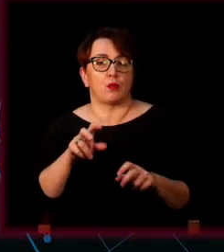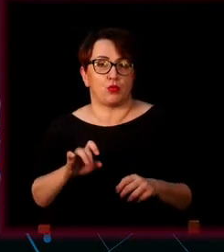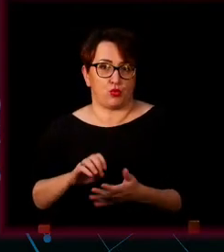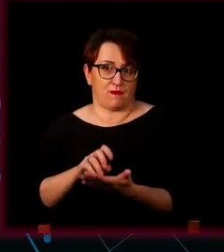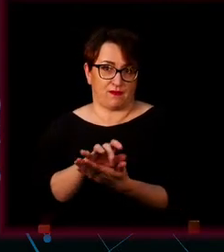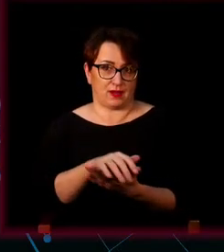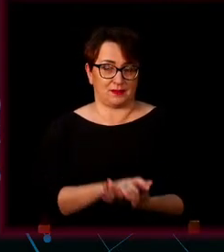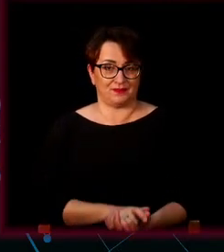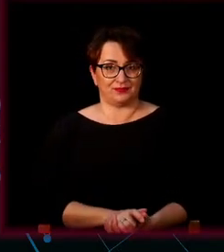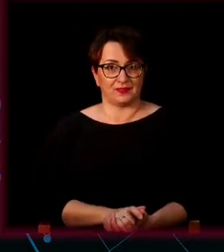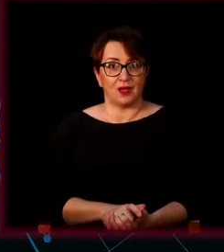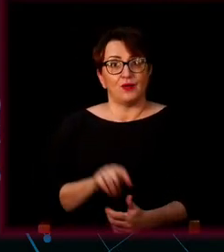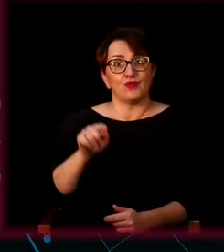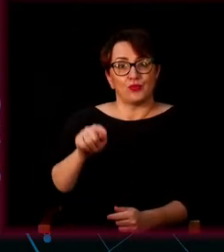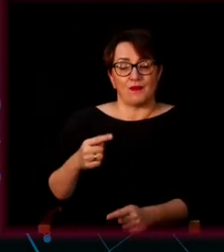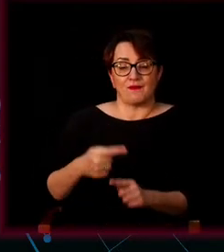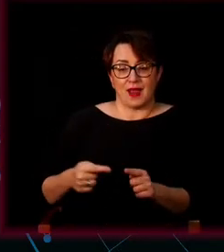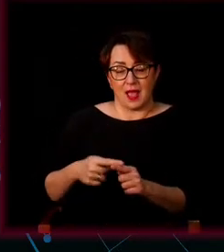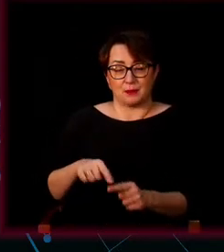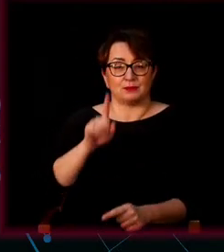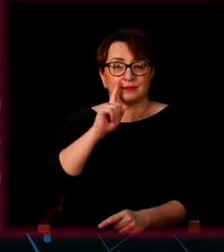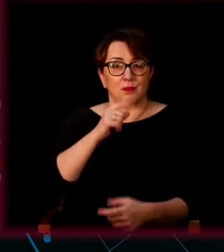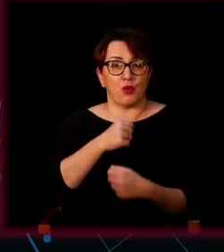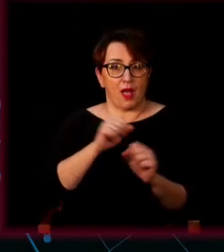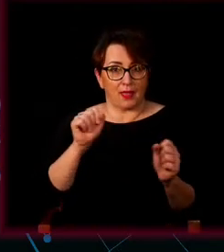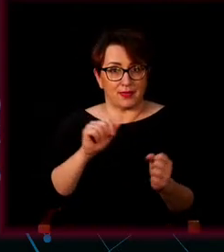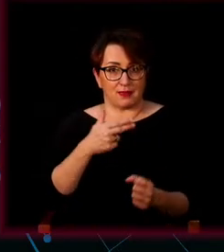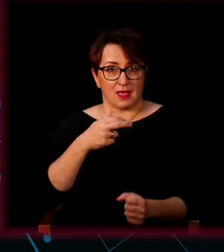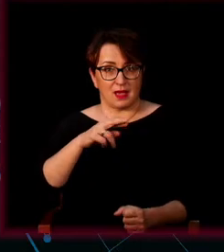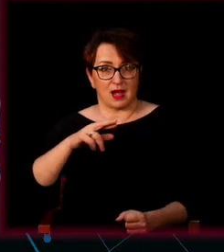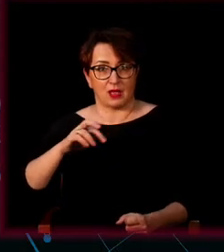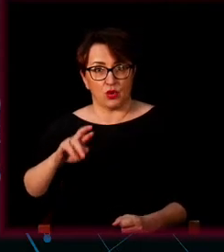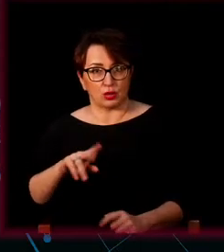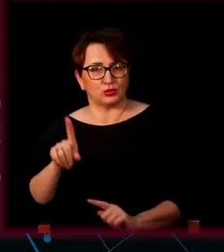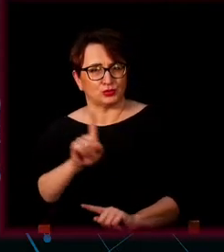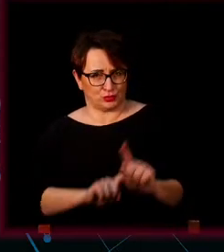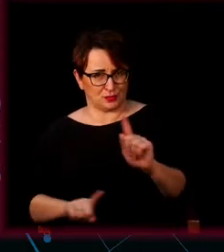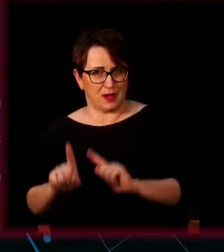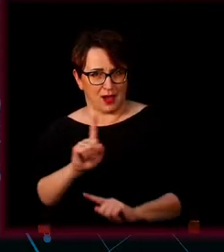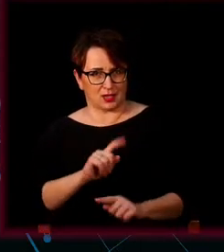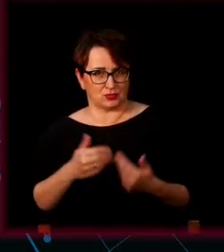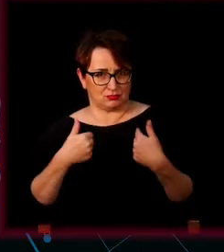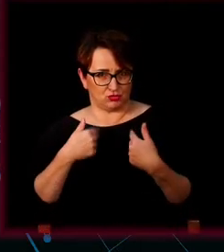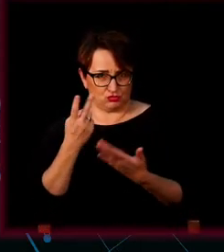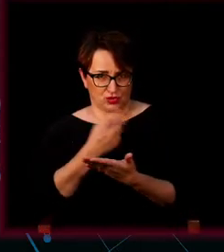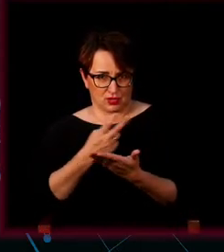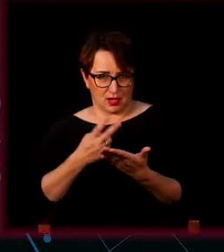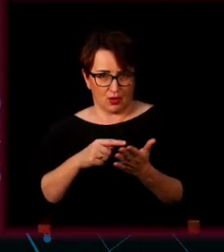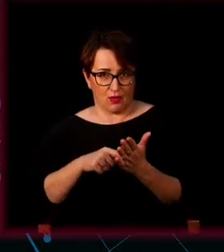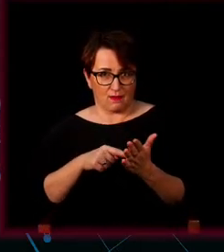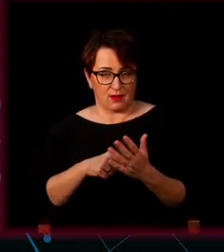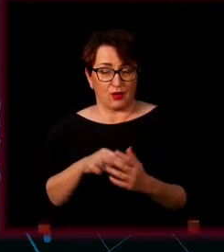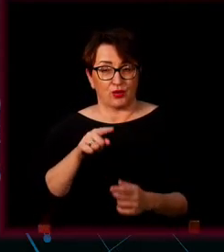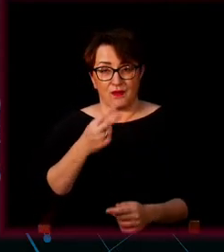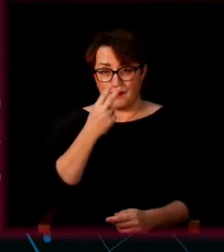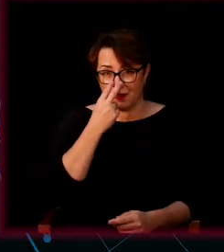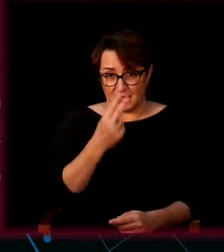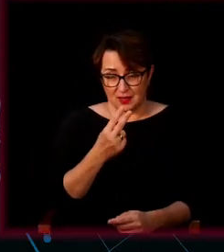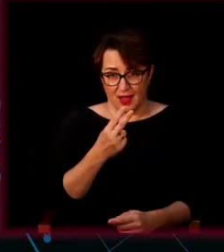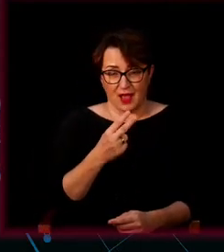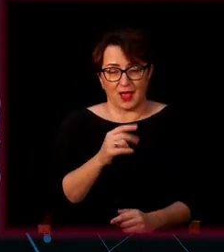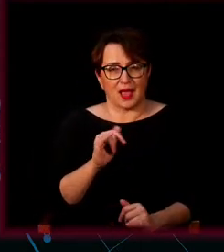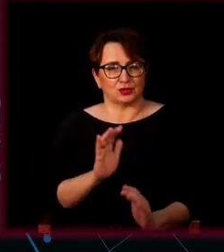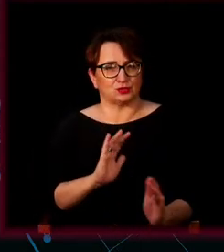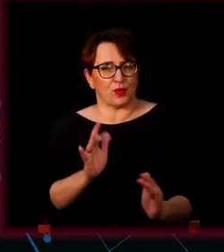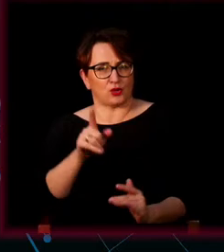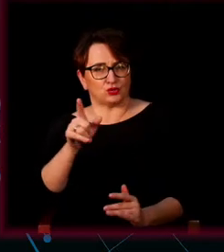To jest też fragment, gdzie Genly Ai jako narrator tłumaczy nam tak. I tu widać jakby to, w jaki sposób